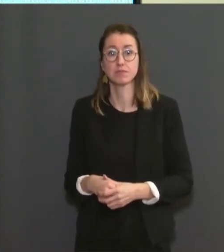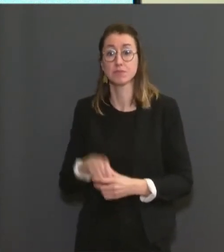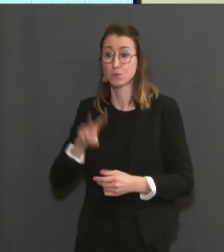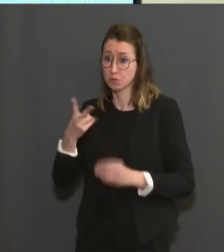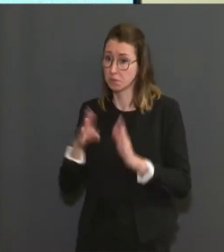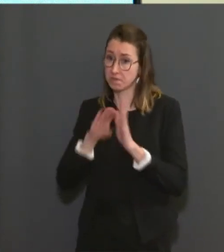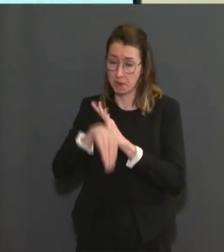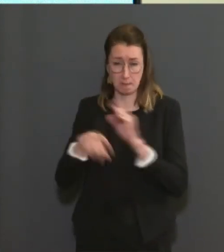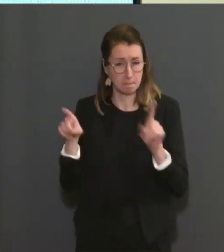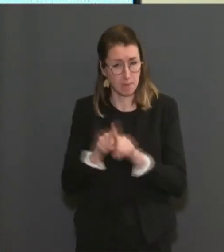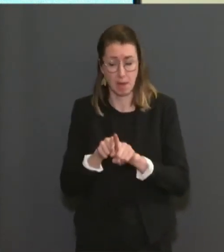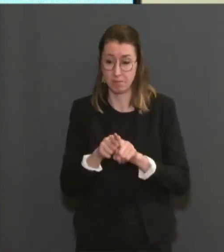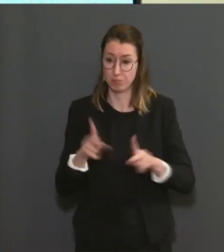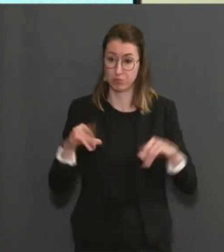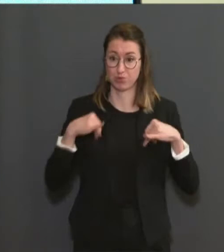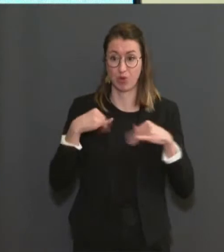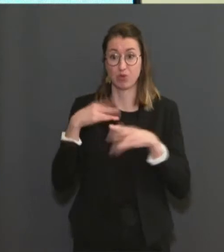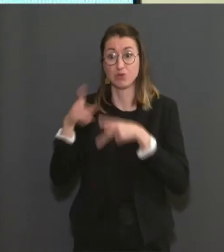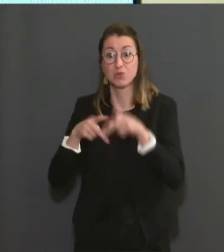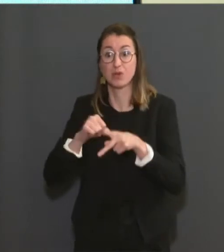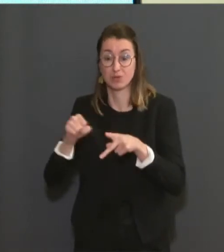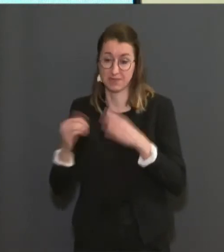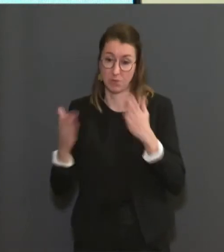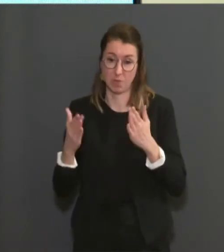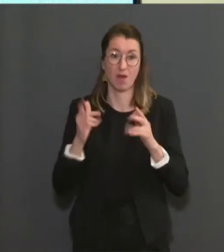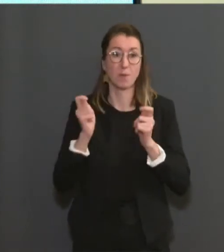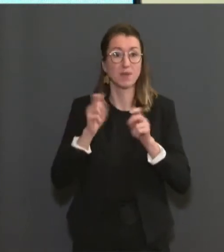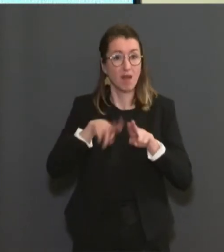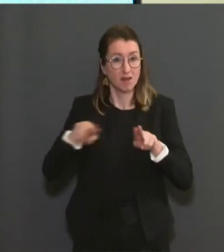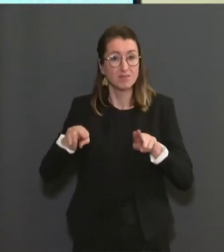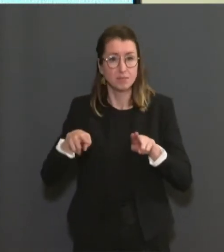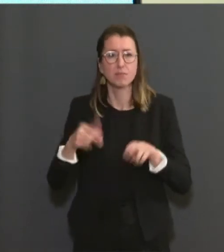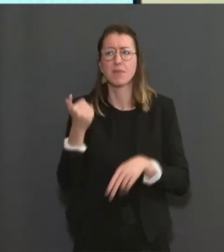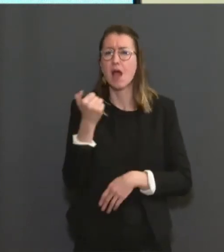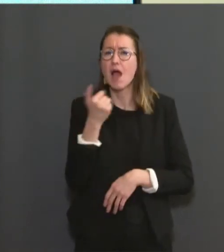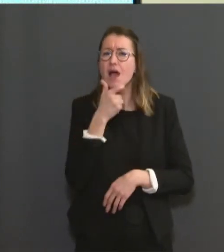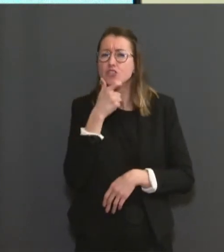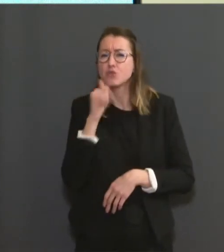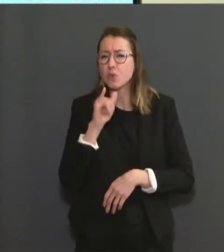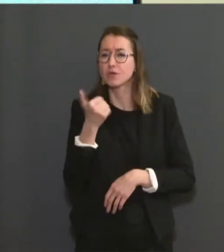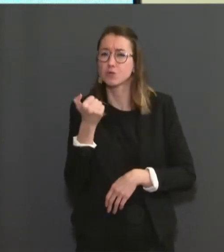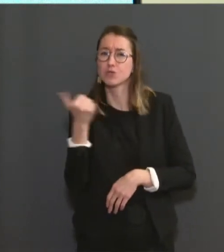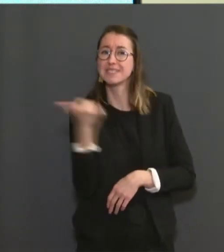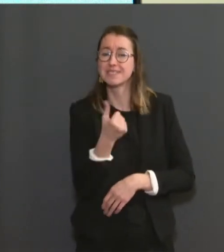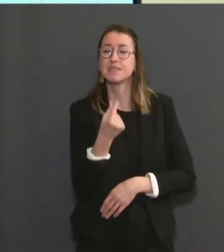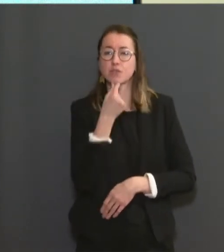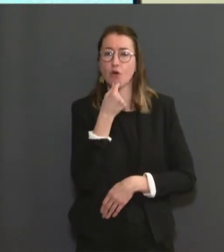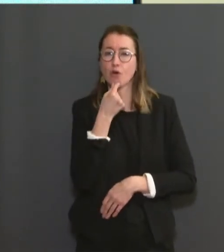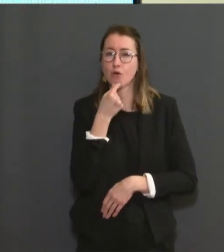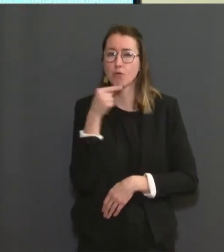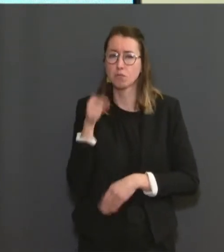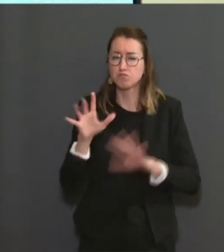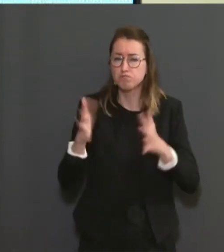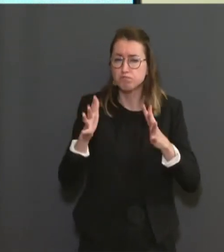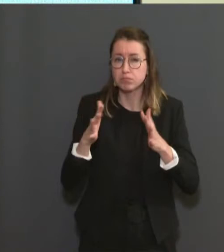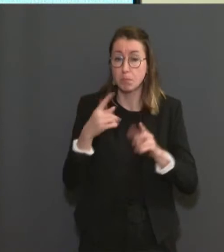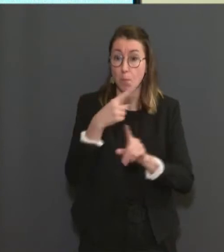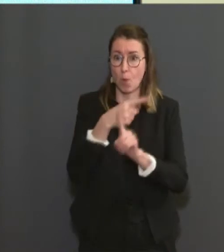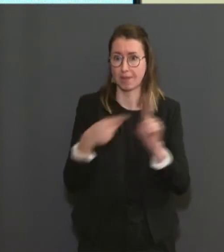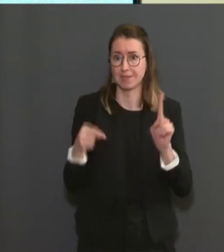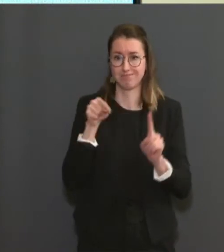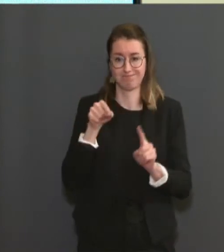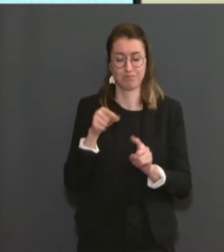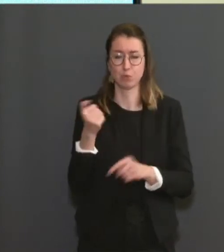intensifs ont ainsi plus de 66 ans. Mais une autre manière de voir les données est peut-être plus intéressante, plus interpellante et vous parlera